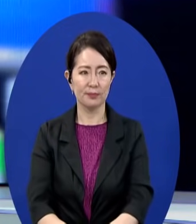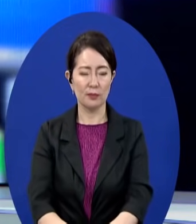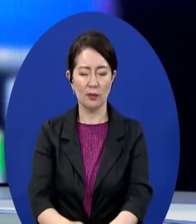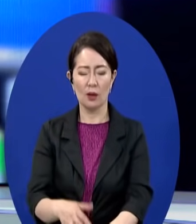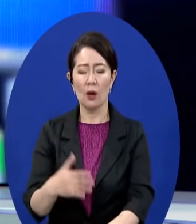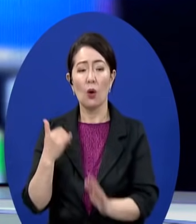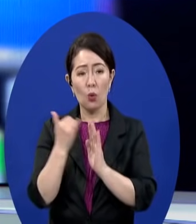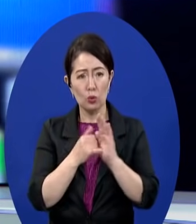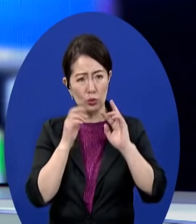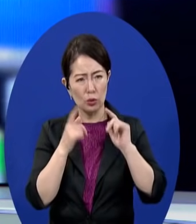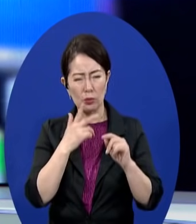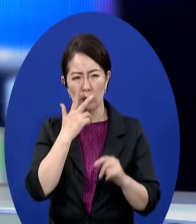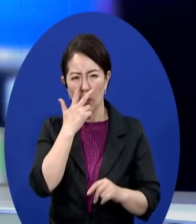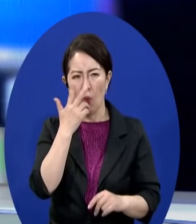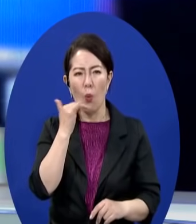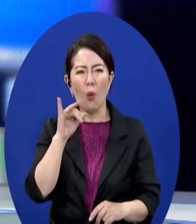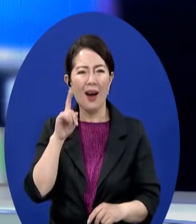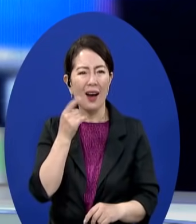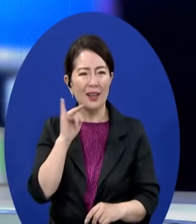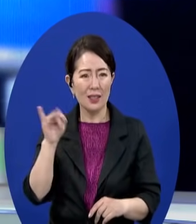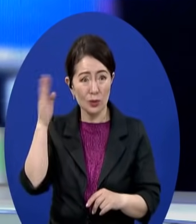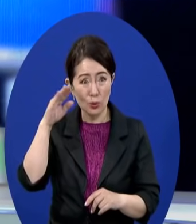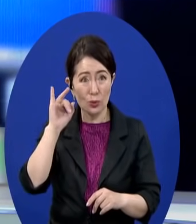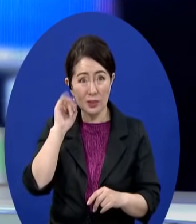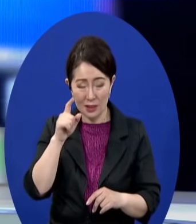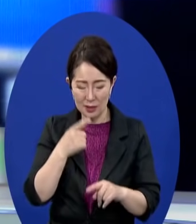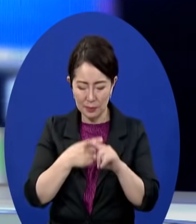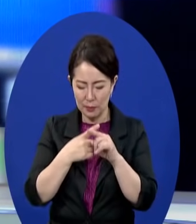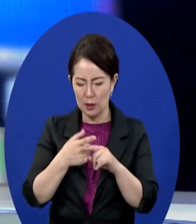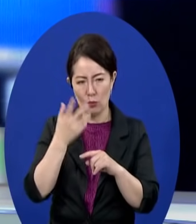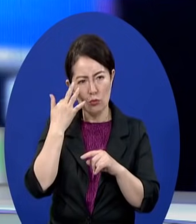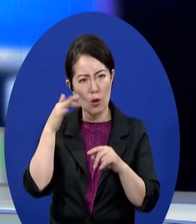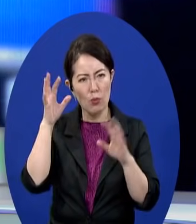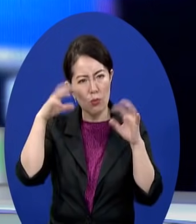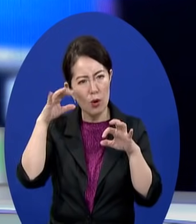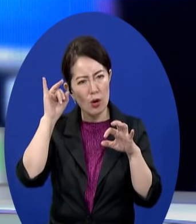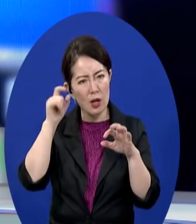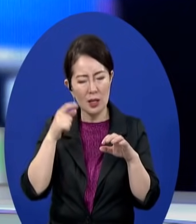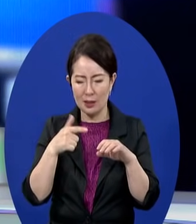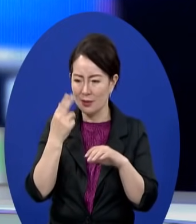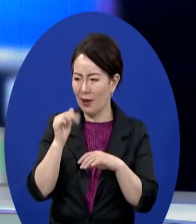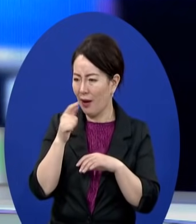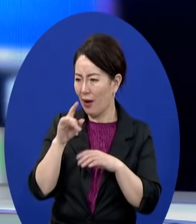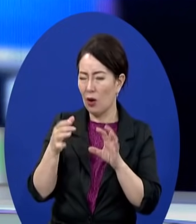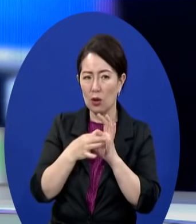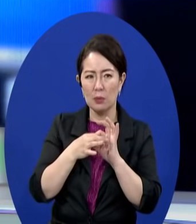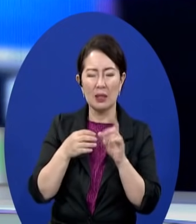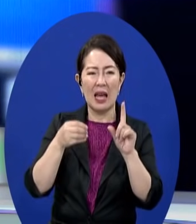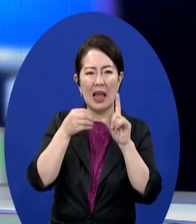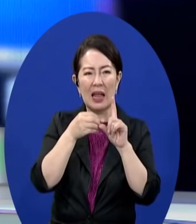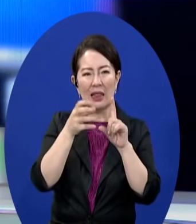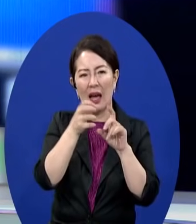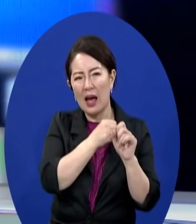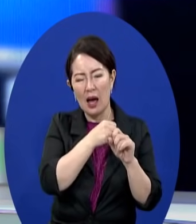Улирал солигдох үеэр угарын хийн дуудлагын мэдээлэл эрс нэмэгддэг байна. Ойрын өдрүүдэд хурд тунцэгтэй цагаагаар нөхцөл байдлаас шалтгаалan айлууд яндангаа авч